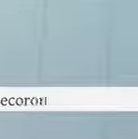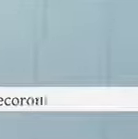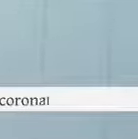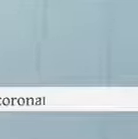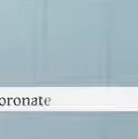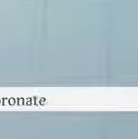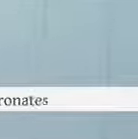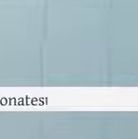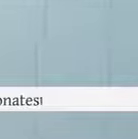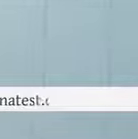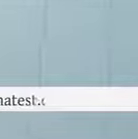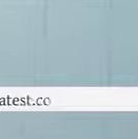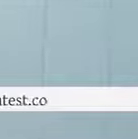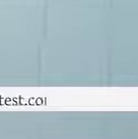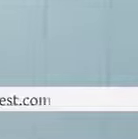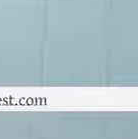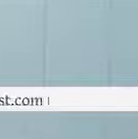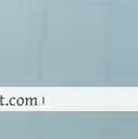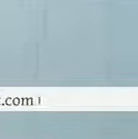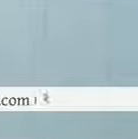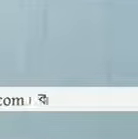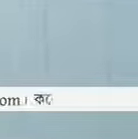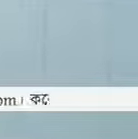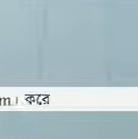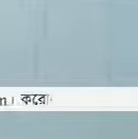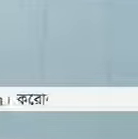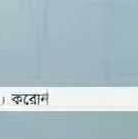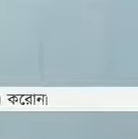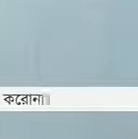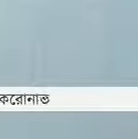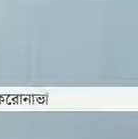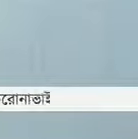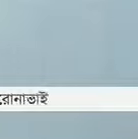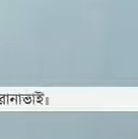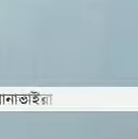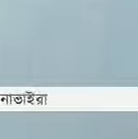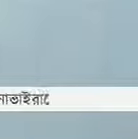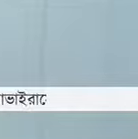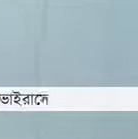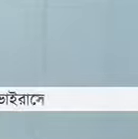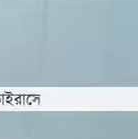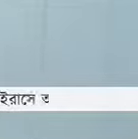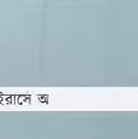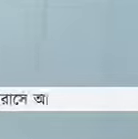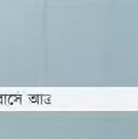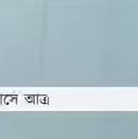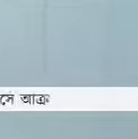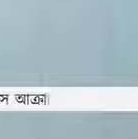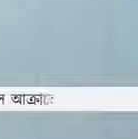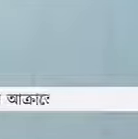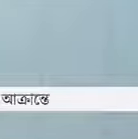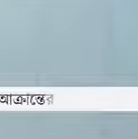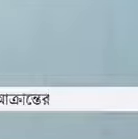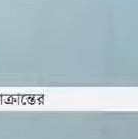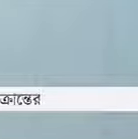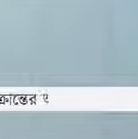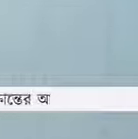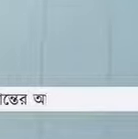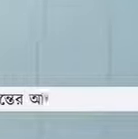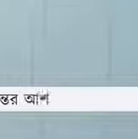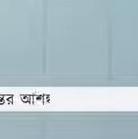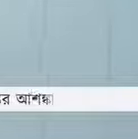আপনাদের অনুরোধ জানাবো আপনাদের মাধ্যমে আপনাদের যার যা প্রকাশনা আছে ইলেকট্রনিক প্রিন্ট মিডিয়া, আপনারা এই